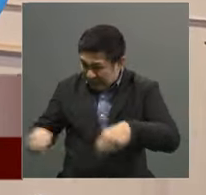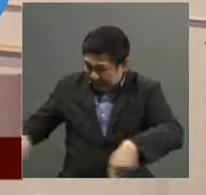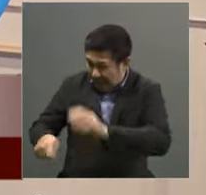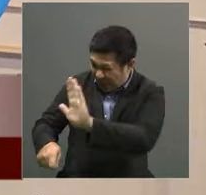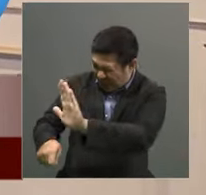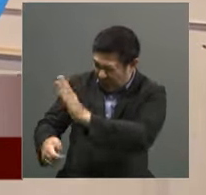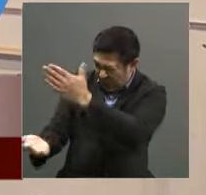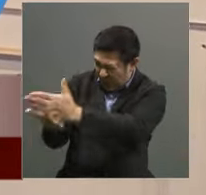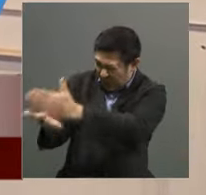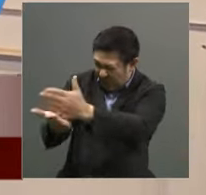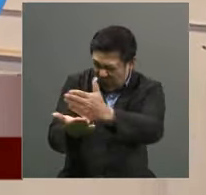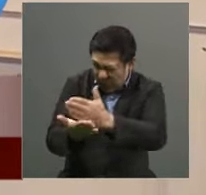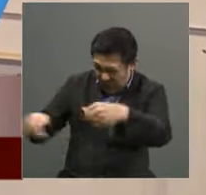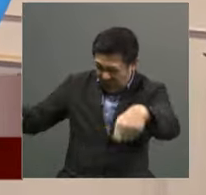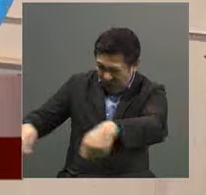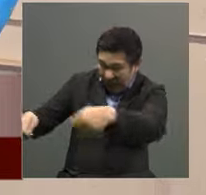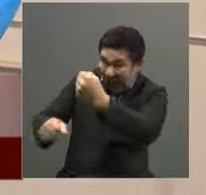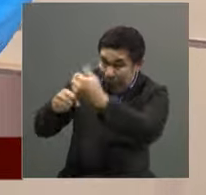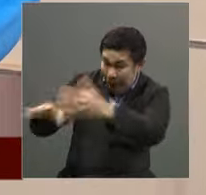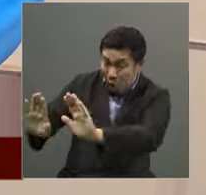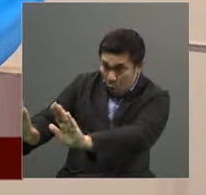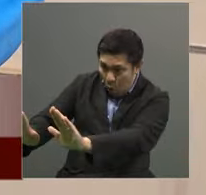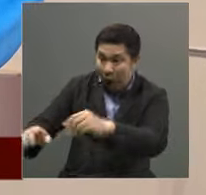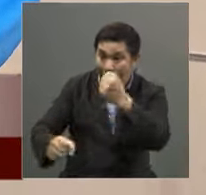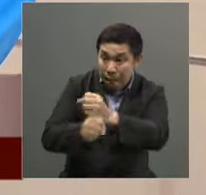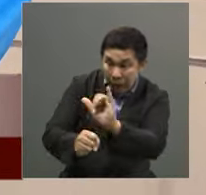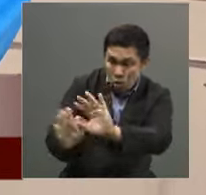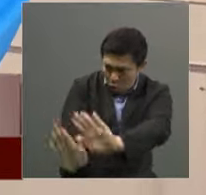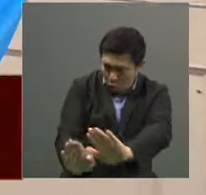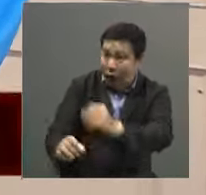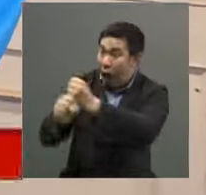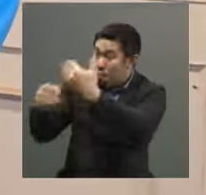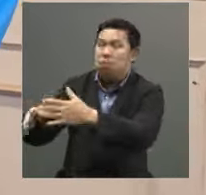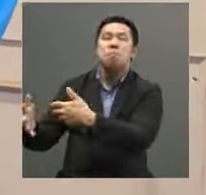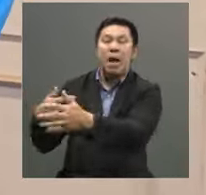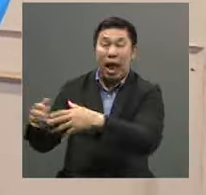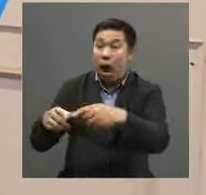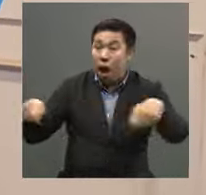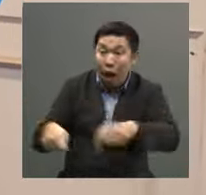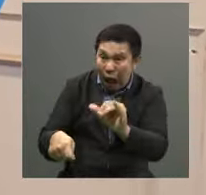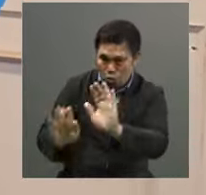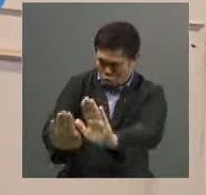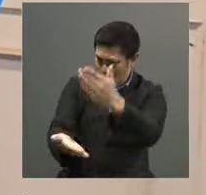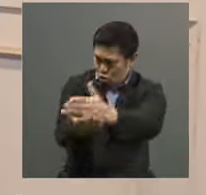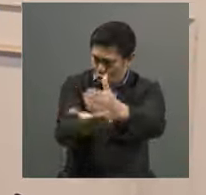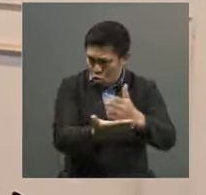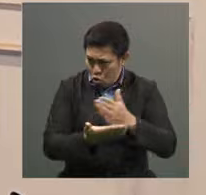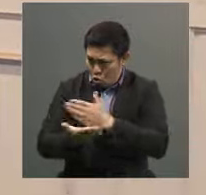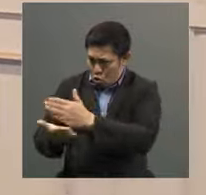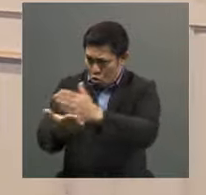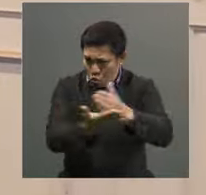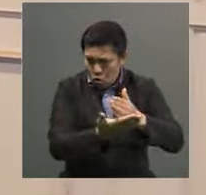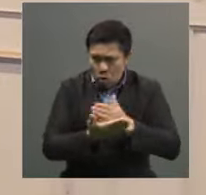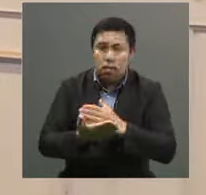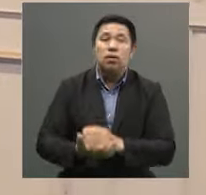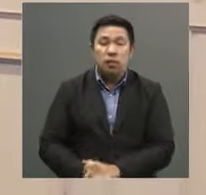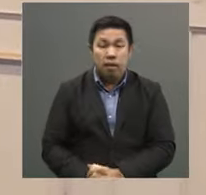ว่าหยุดทำอาหารทุกอย่างอะไรที่ทำแล้วอะไรที่ทำแล้วก็ช่างมันอะไรที่ยังไม่ทำก็เก็บได้เก็บเอ่อ